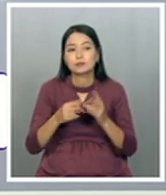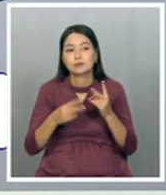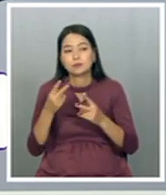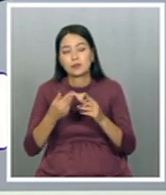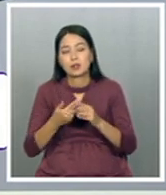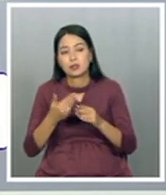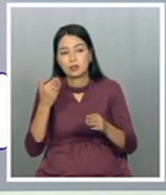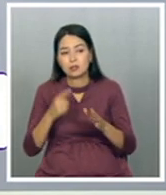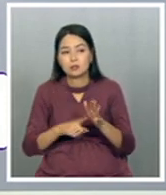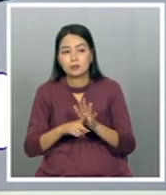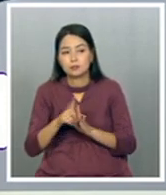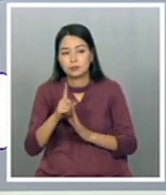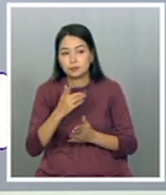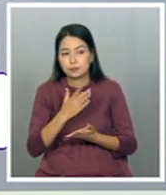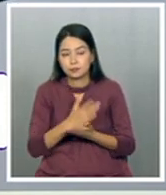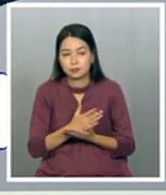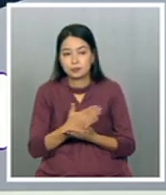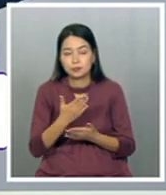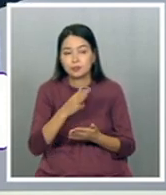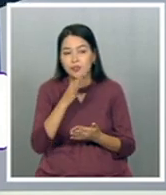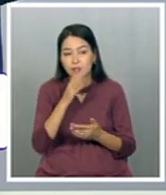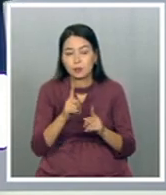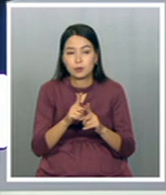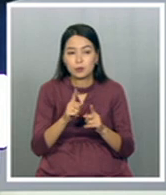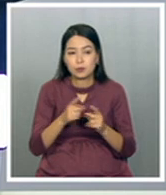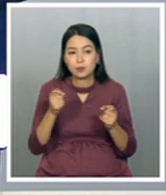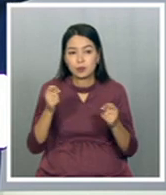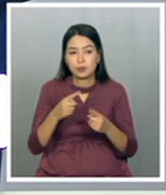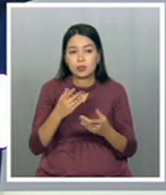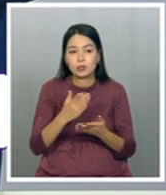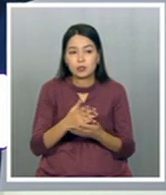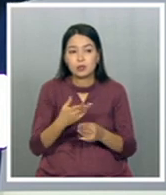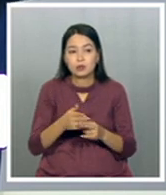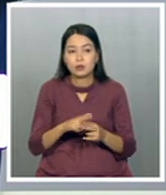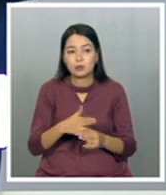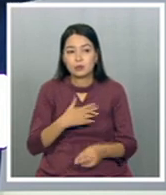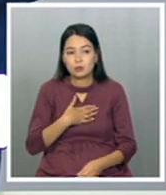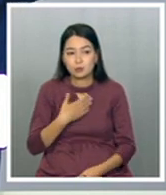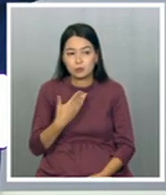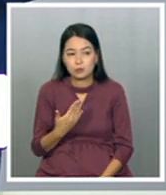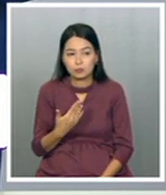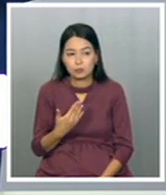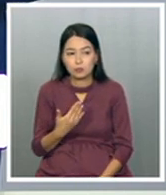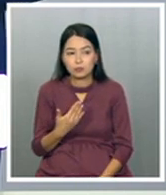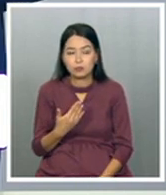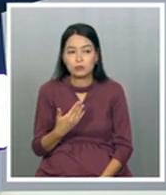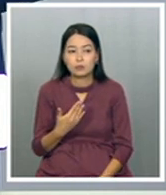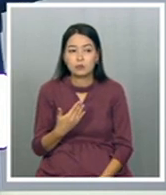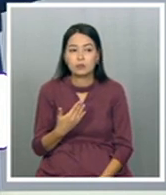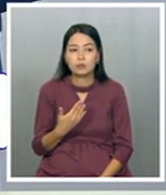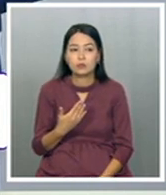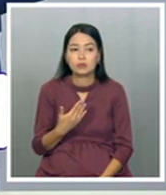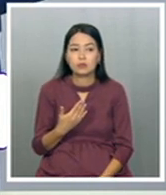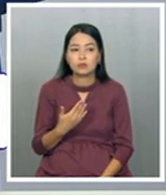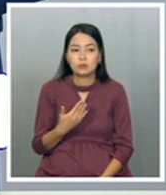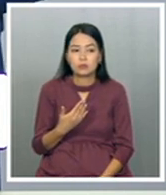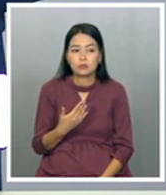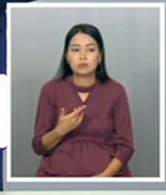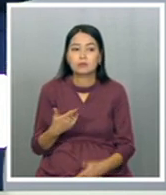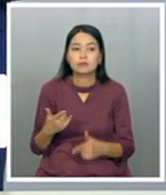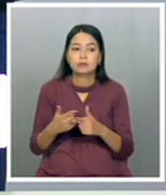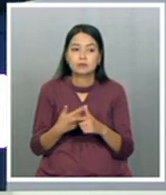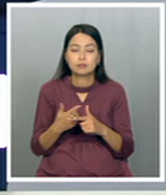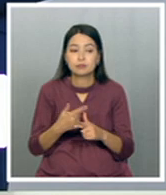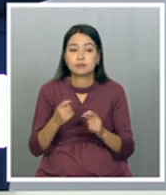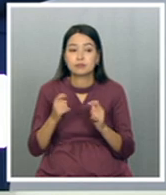кезде уақытты есептеуге кедергі келтіреді. Сол үшін бізде белдеулік уақыт деген ұғым енгізілген.